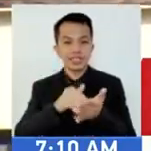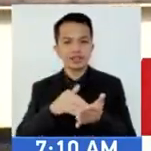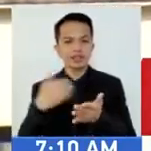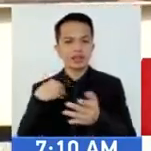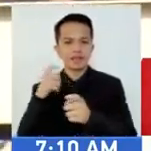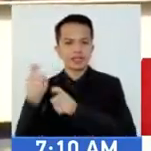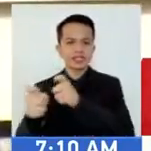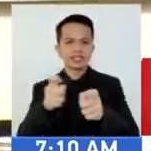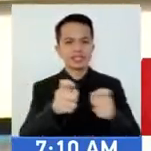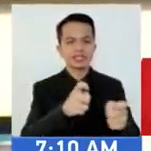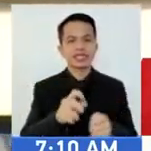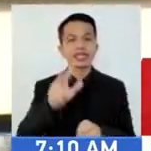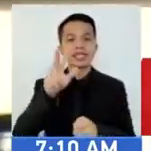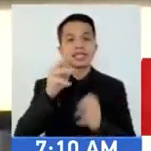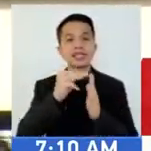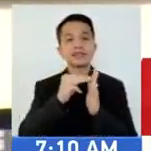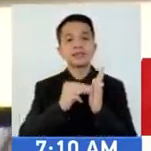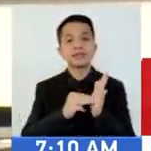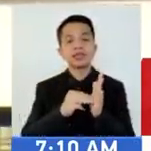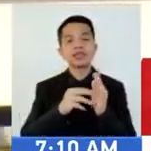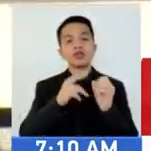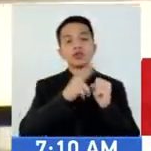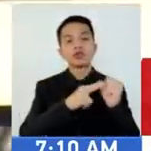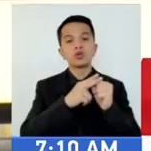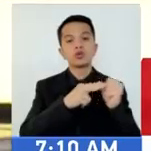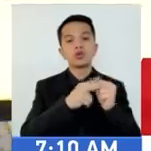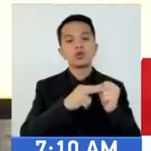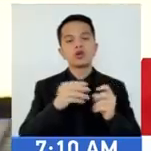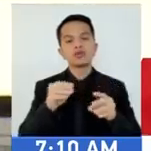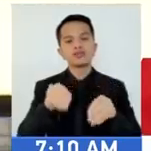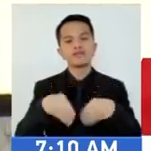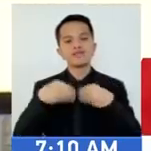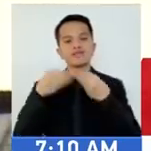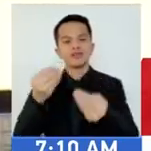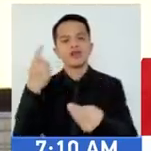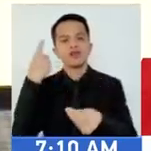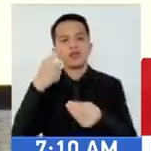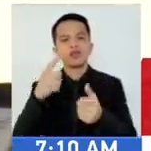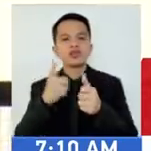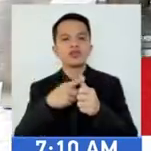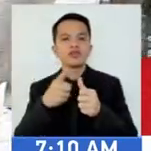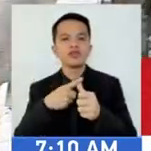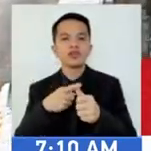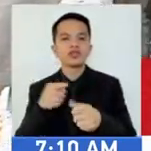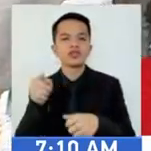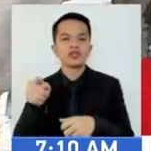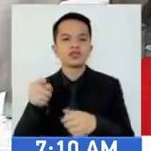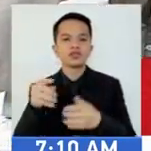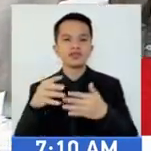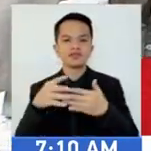$3 million ang pondong ibinigay ng Asian Development Bank para sa unang 6 na buwan ng programa.